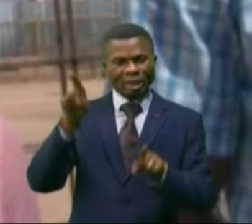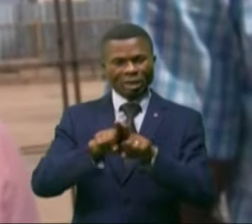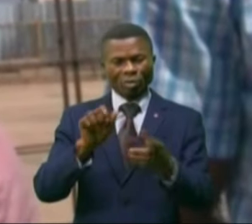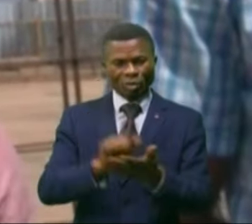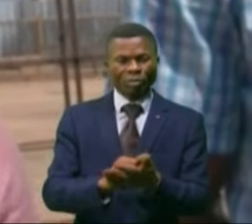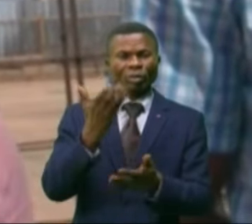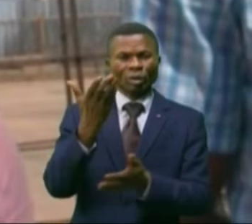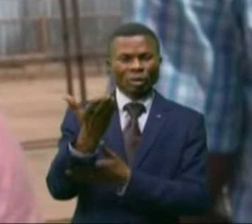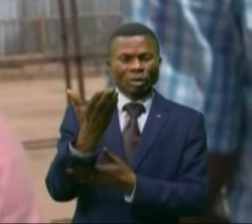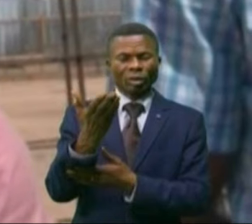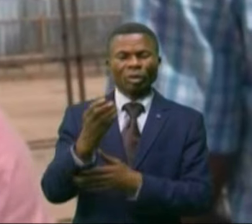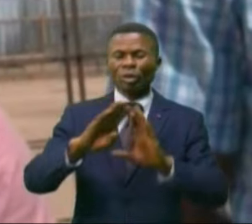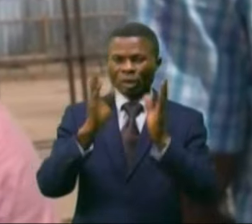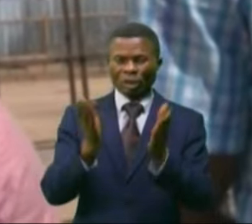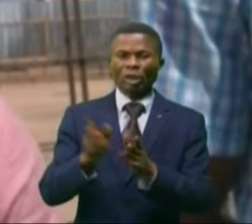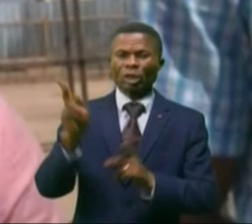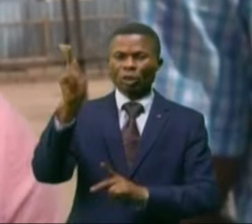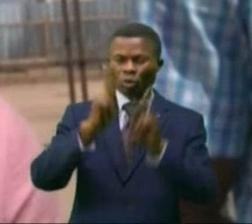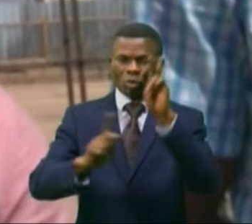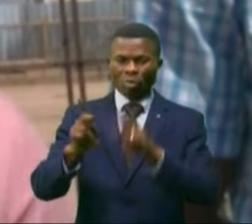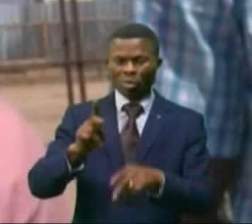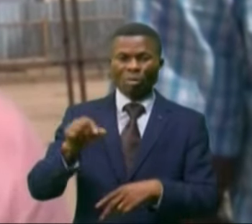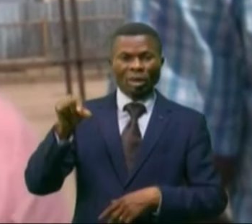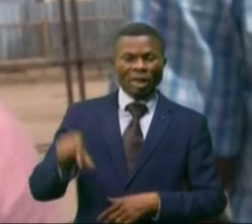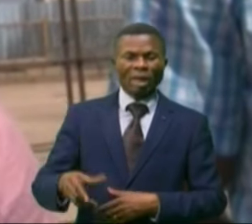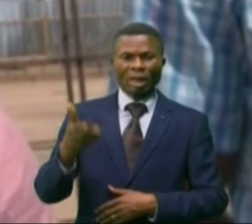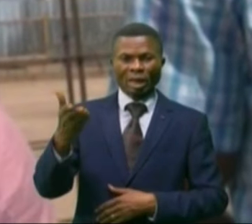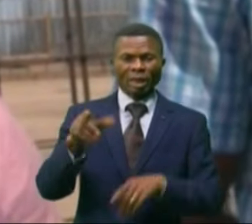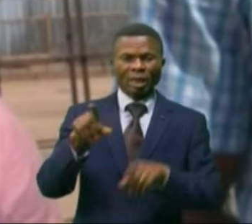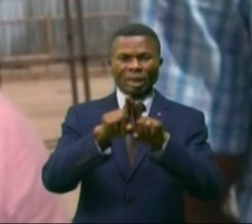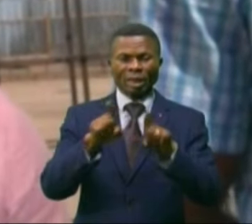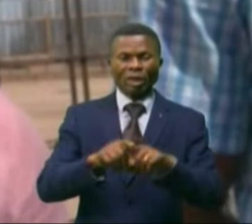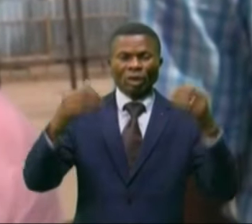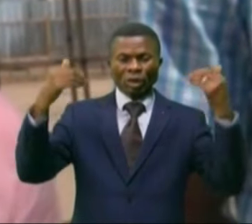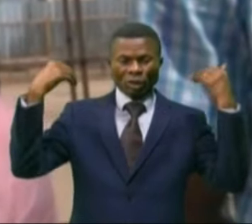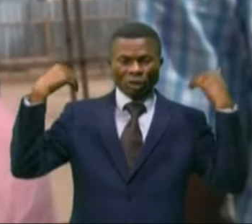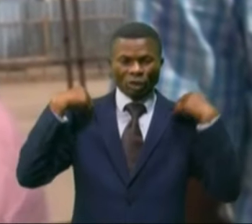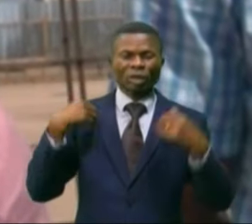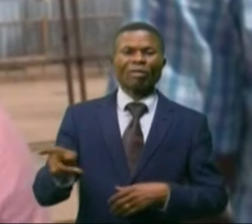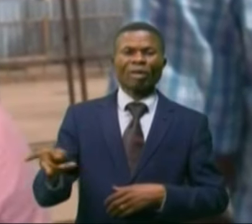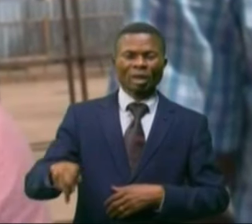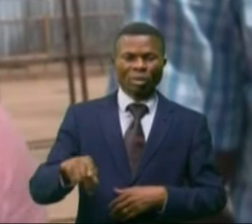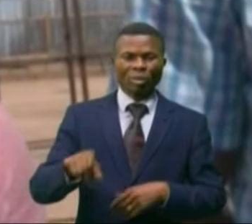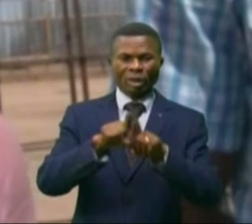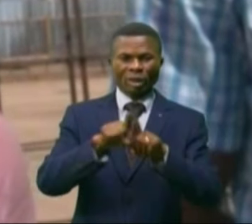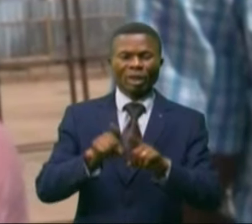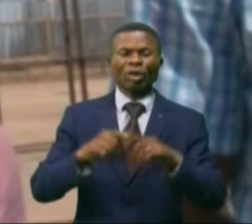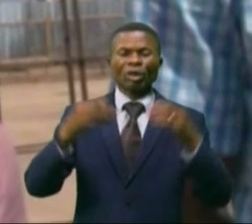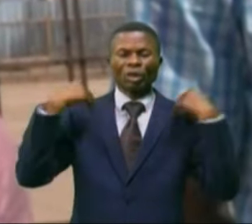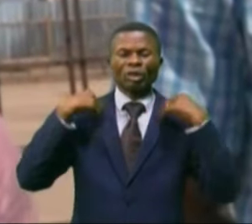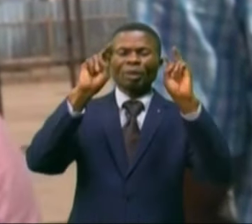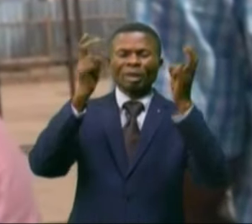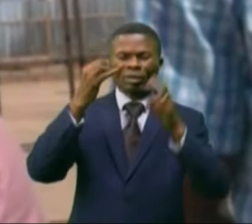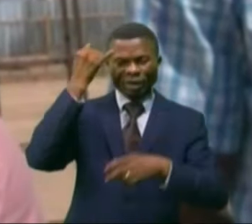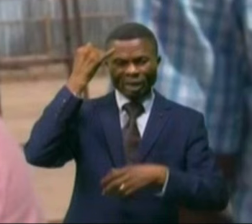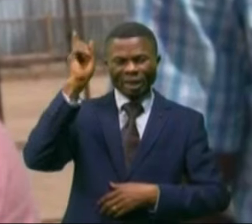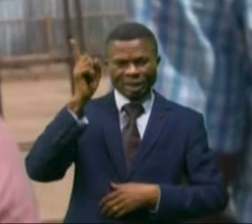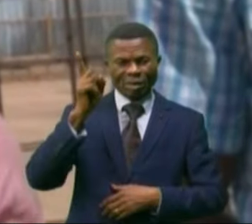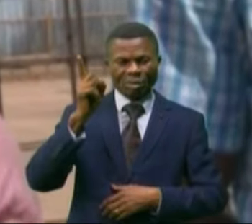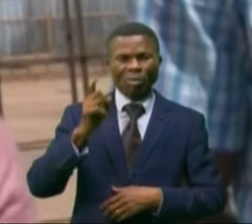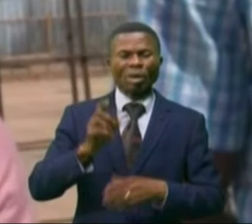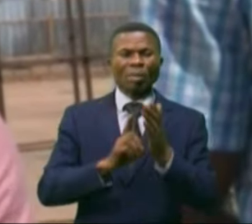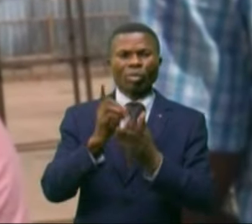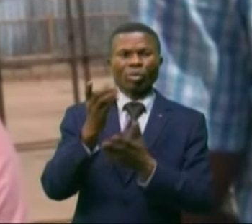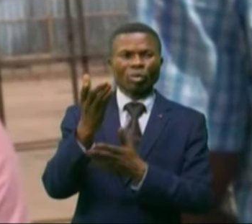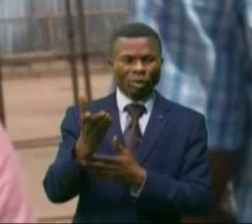appel à toute la population de Likasi de soutenir et le gouverneur de la province et monsieur le maire de la ville qui a des soucis pour cette ville de Likasi pour